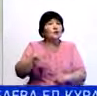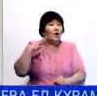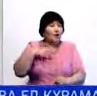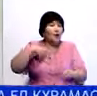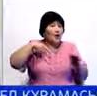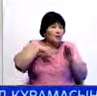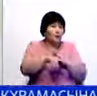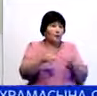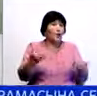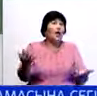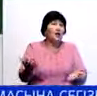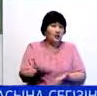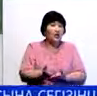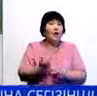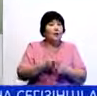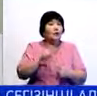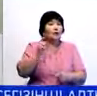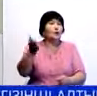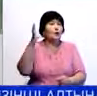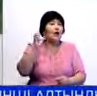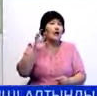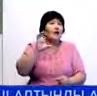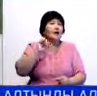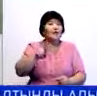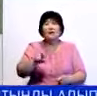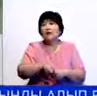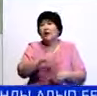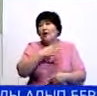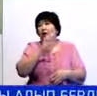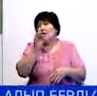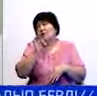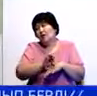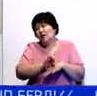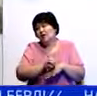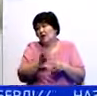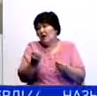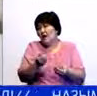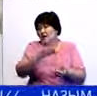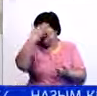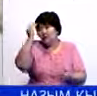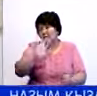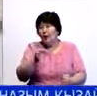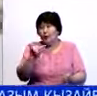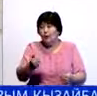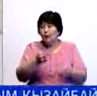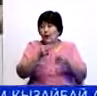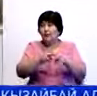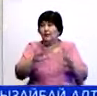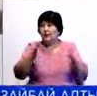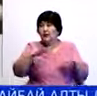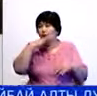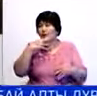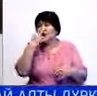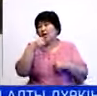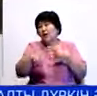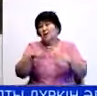сауғалап бүгінге жеттік. Бірақ солақай саясаттың жанға салған жарасы әлі жазыла қойған жоқ. Оның кесірін қазіргі келеңсіз көп